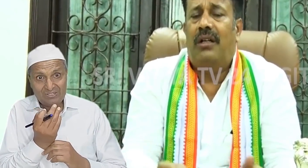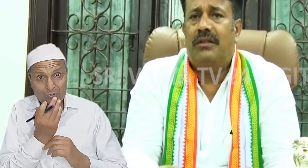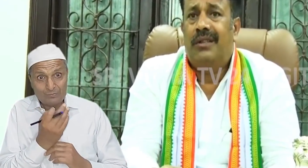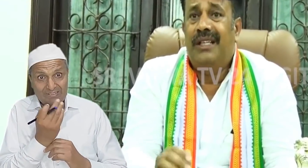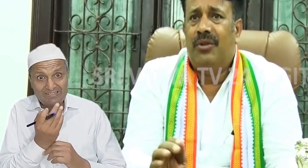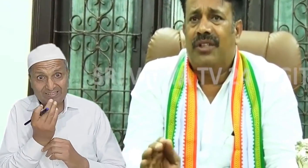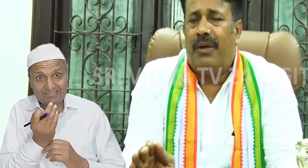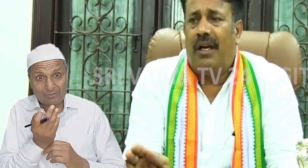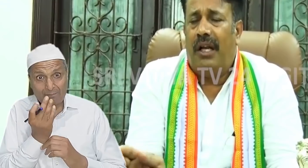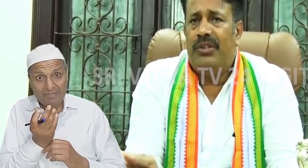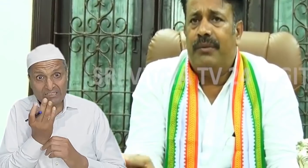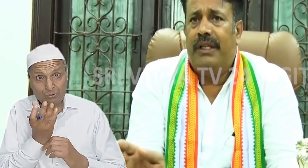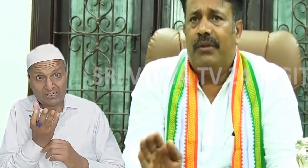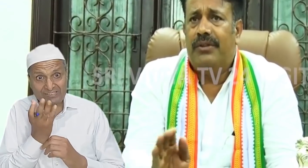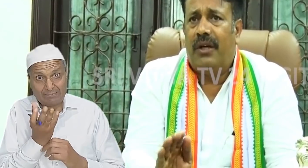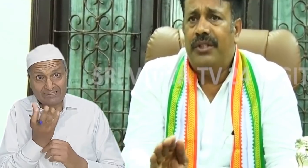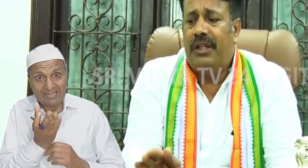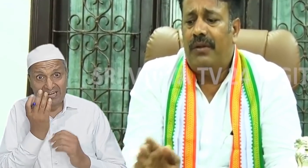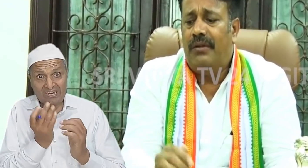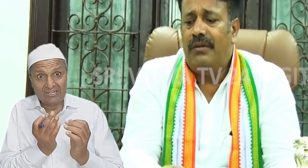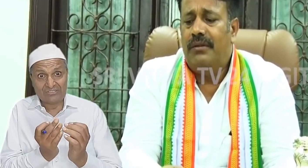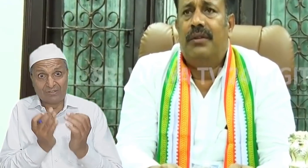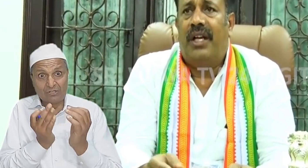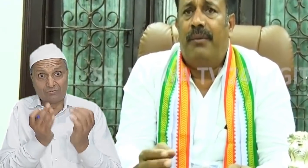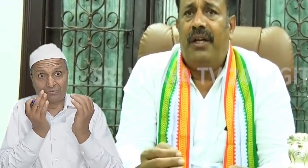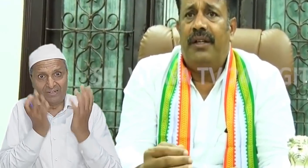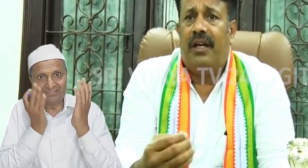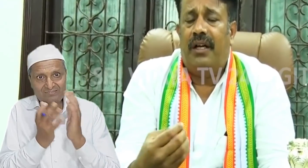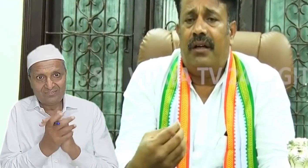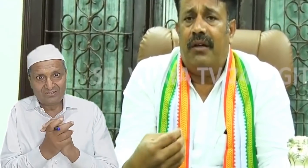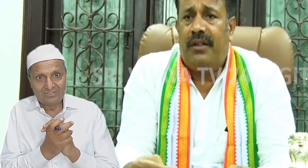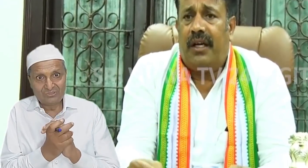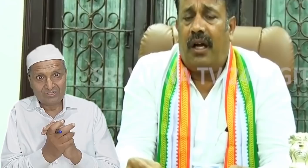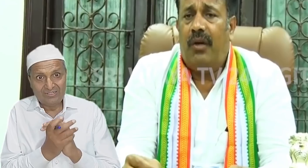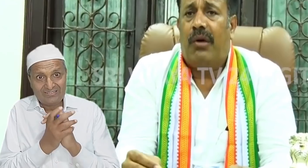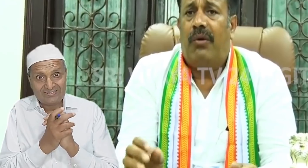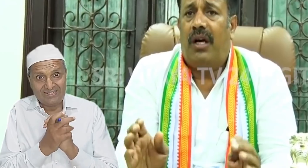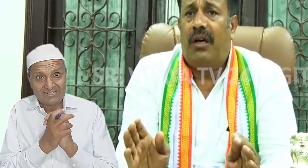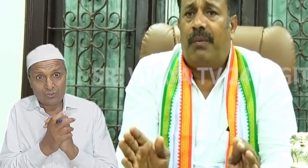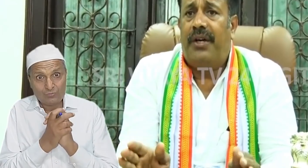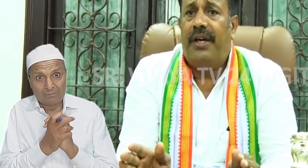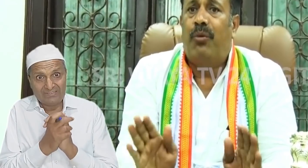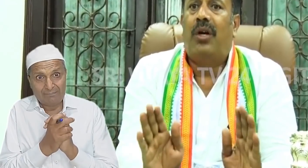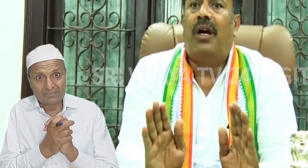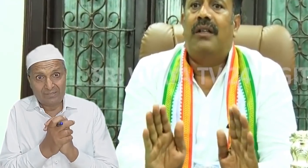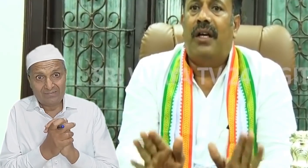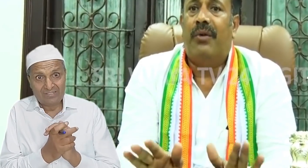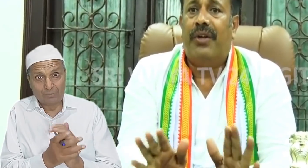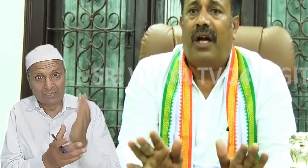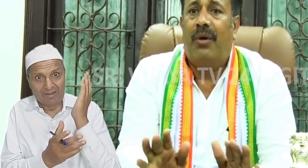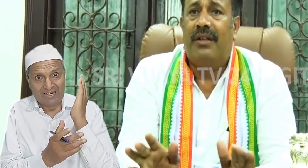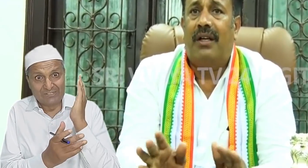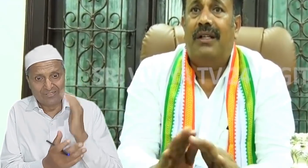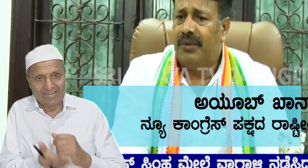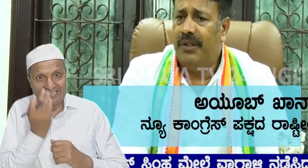ना, उसमें गिनी जाती थी, और अब भी अद्भुत आश्चर्य बन जाता है, 8th वंडर ऑफ द वर्ल्ड। इस तरीके से उस पर भद्दी प्रतिया,